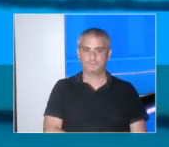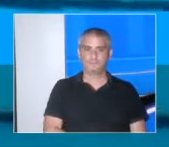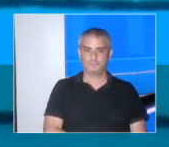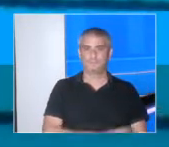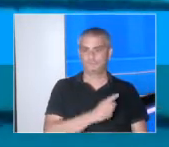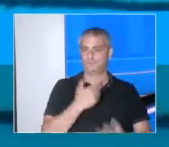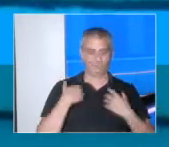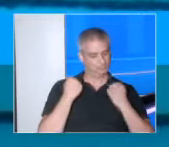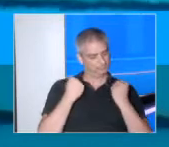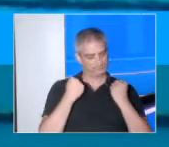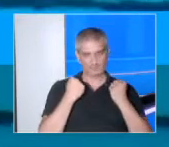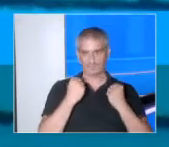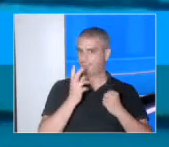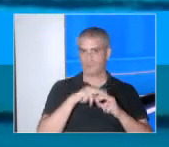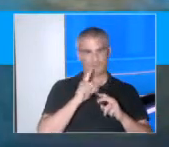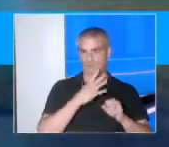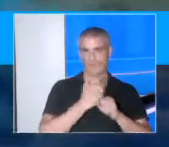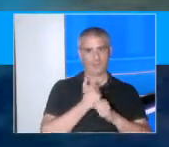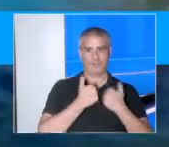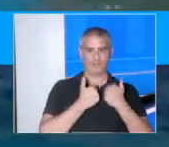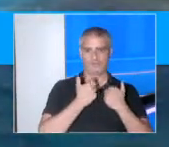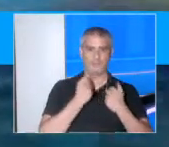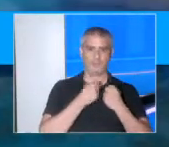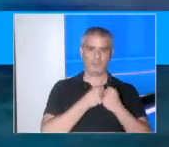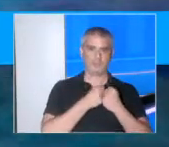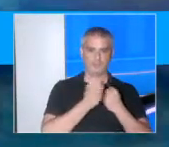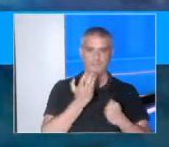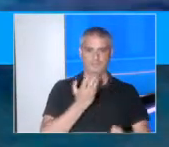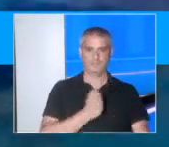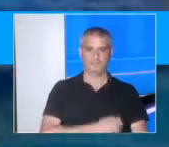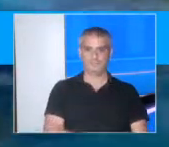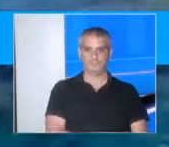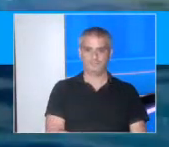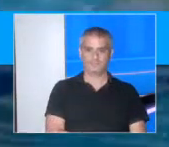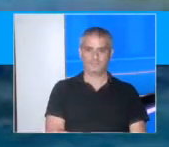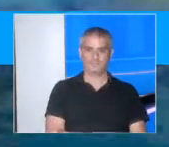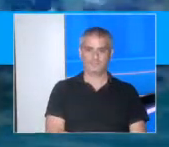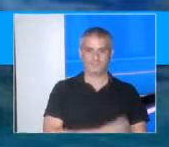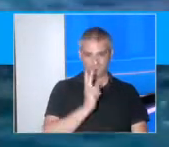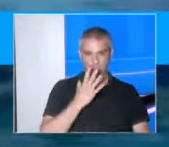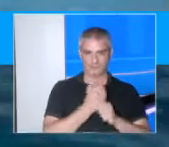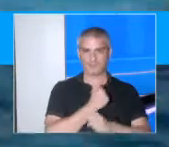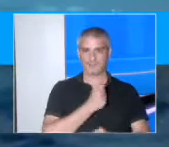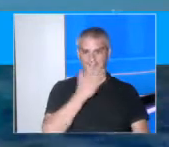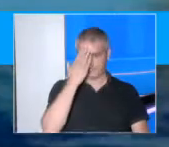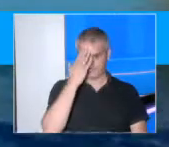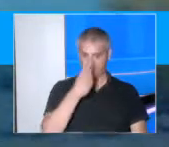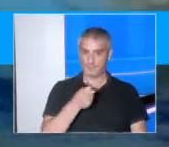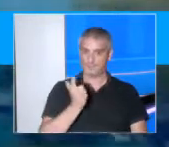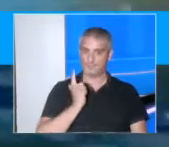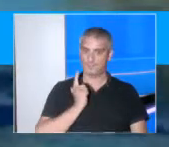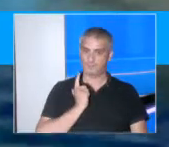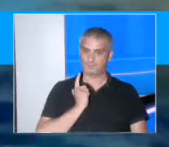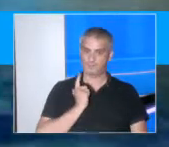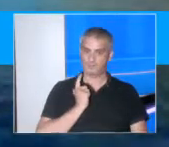סלע יצוק, אחרת הוא לא היה יכול להתמודד עם האתגרים שהוא יכל להם. את מכירה אותו באופן